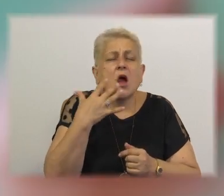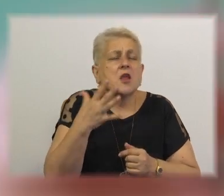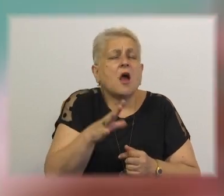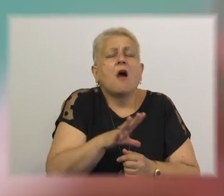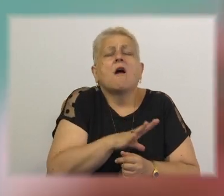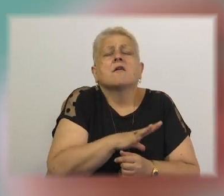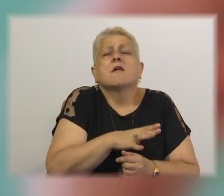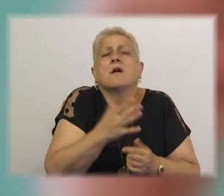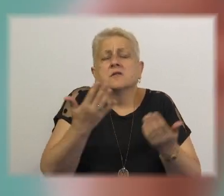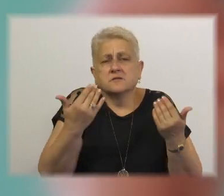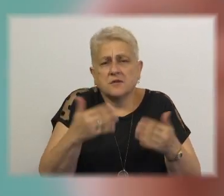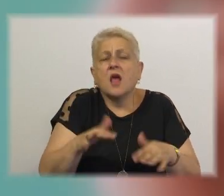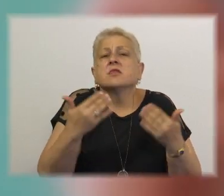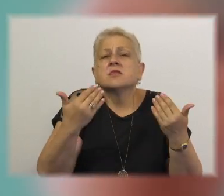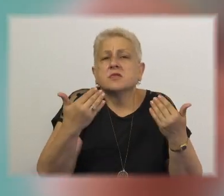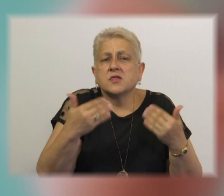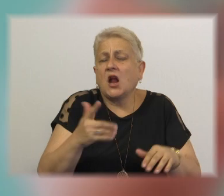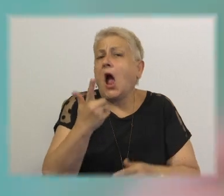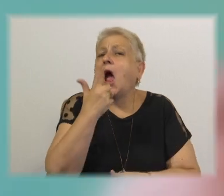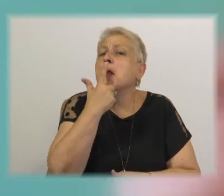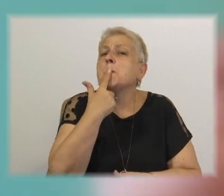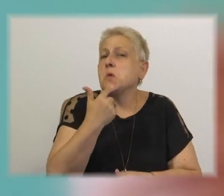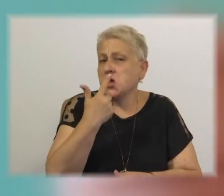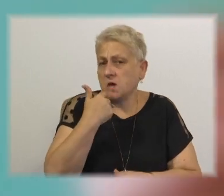որ դարել է կարմիր,